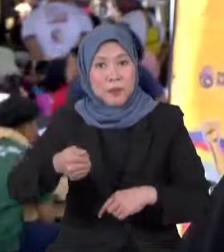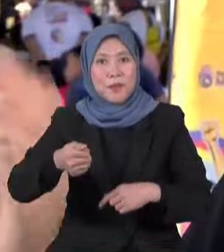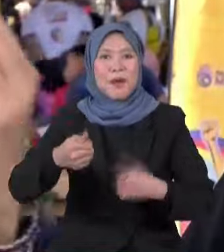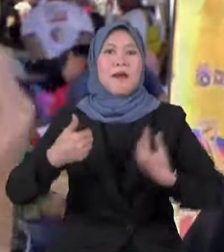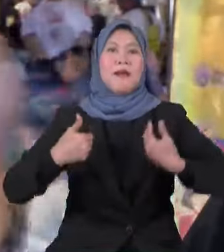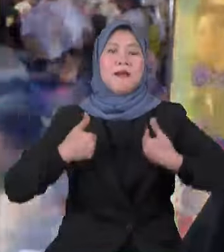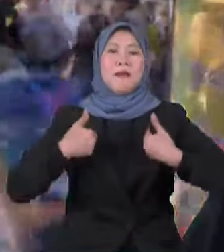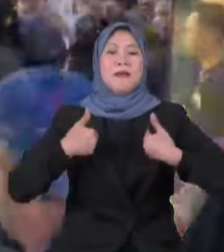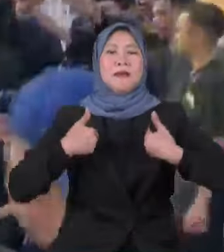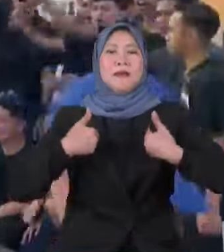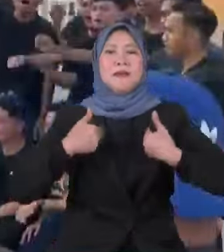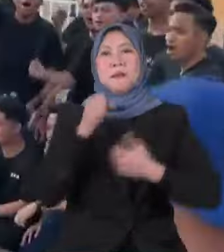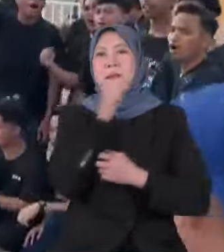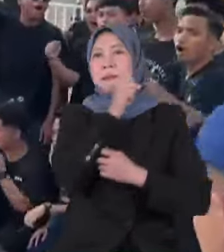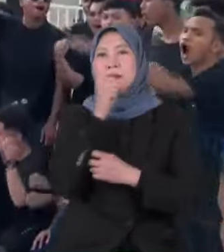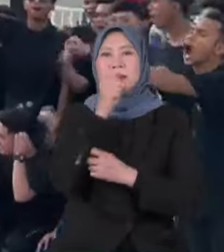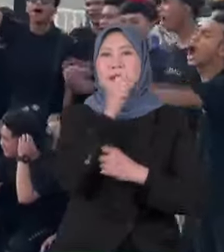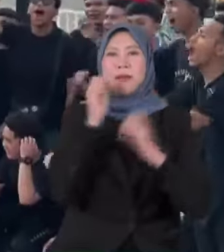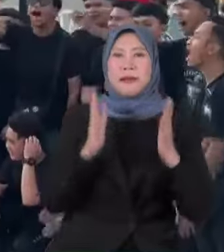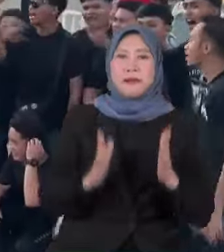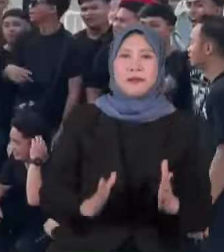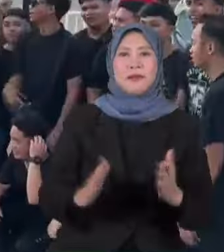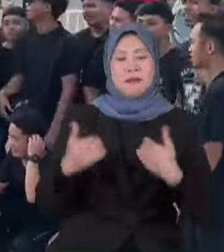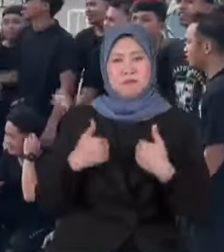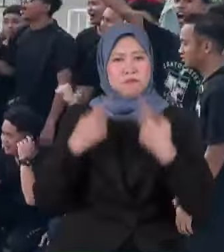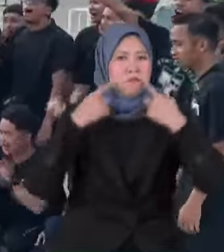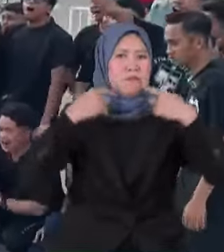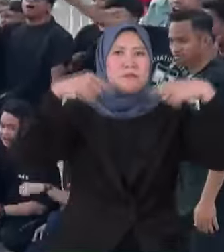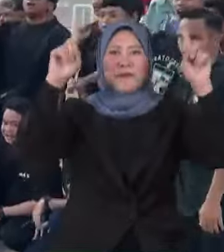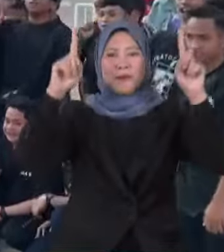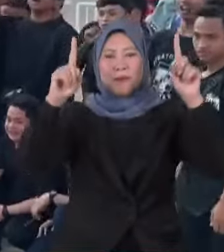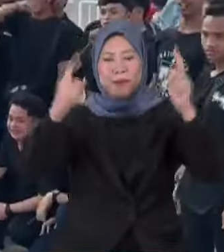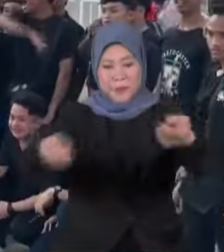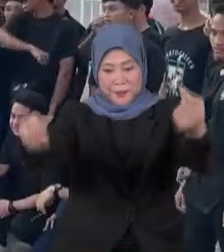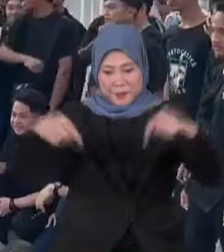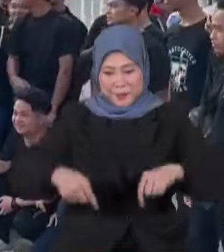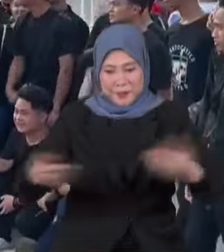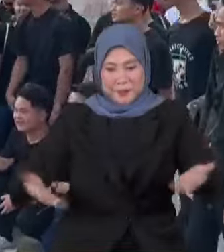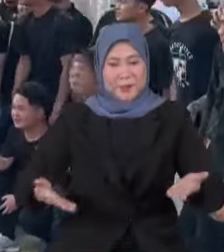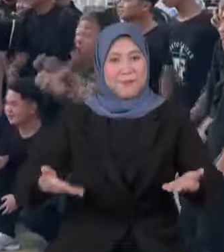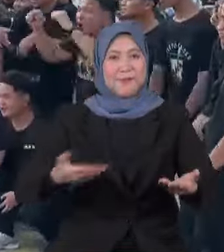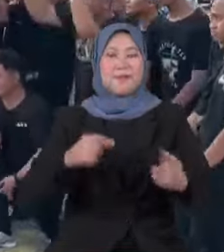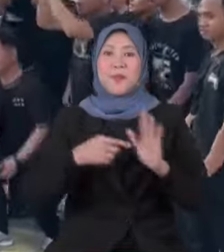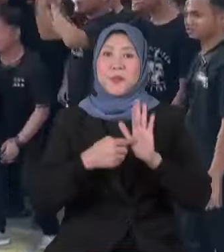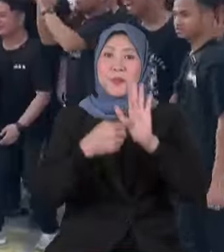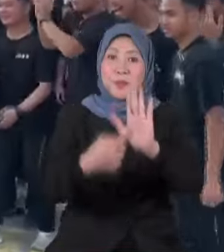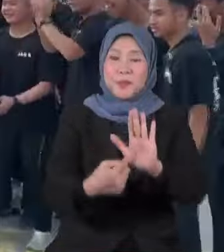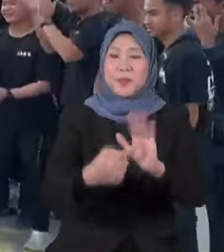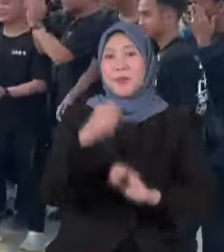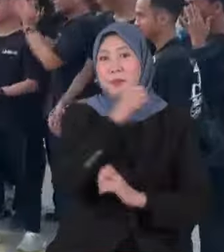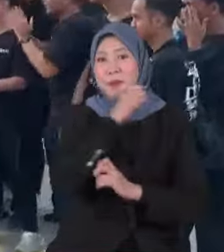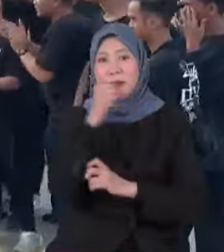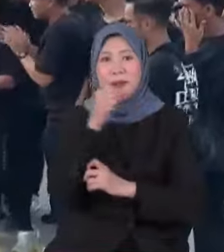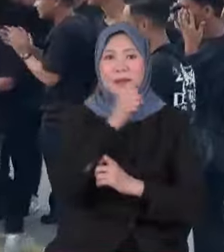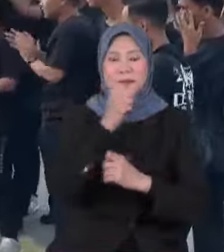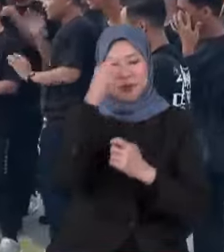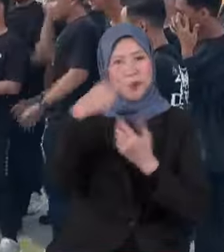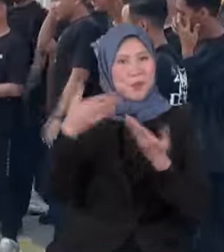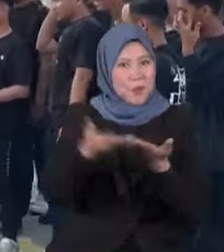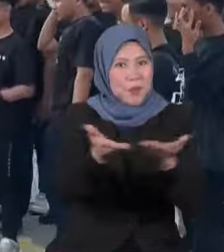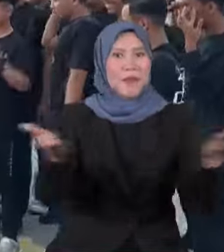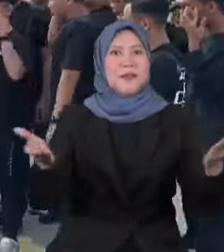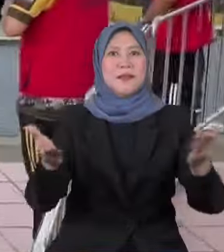bawa artis-artis indie dan artis-artis popular untuk datang ke sini untuk buat persembahan untuk tuan-tuan dan